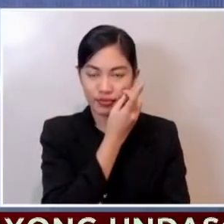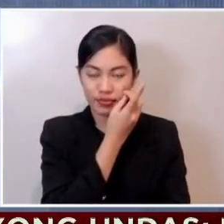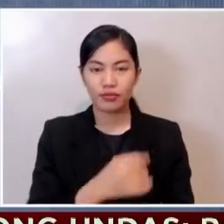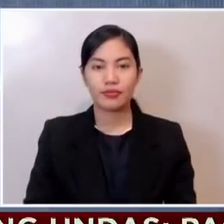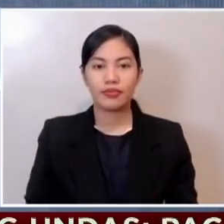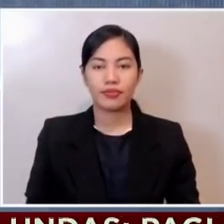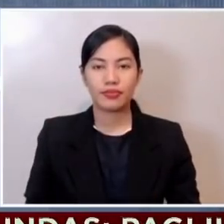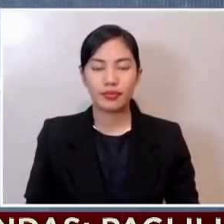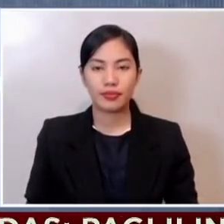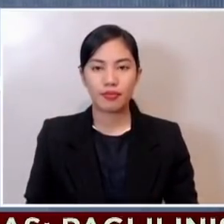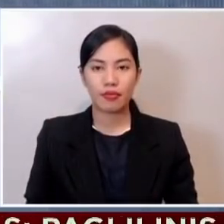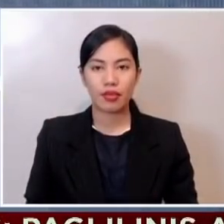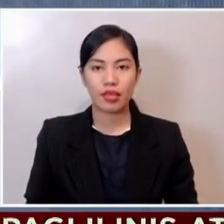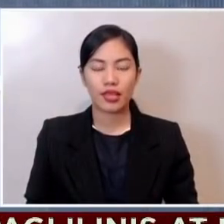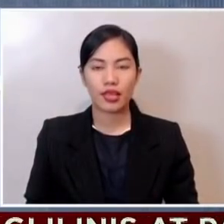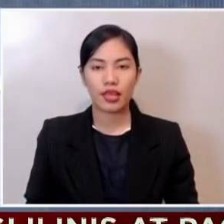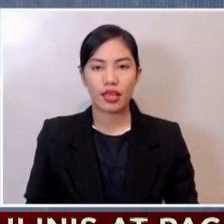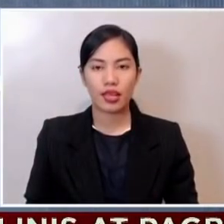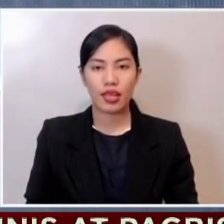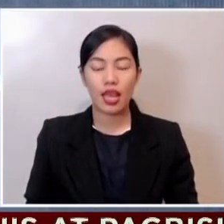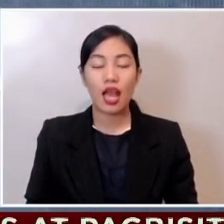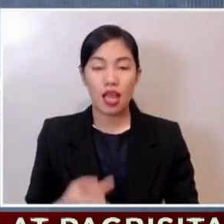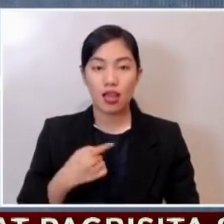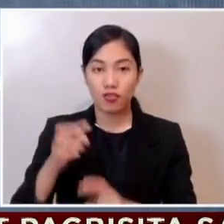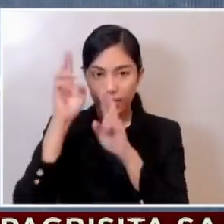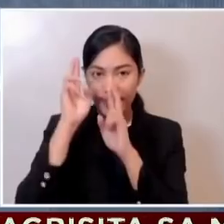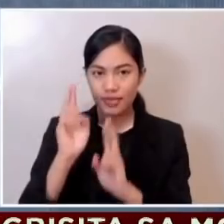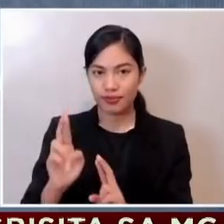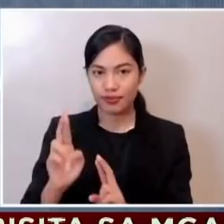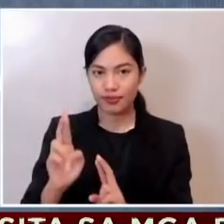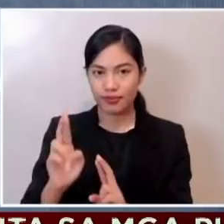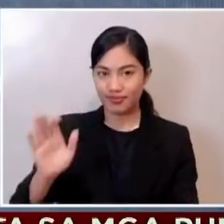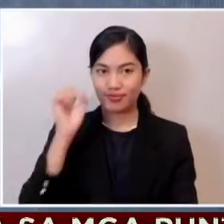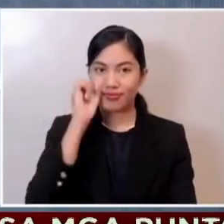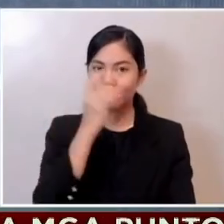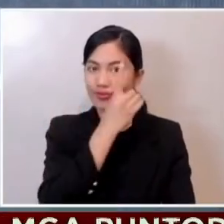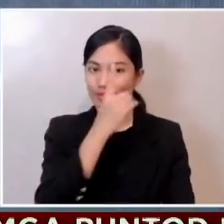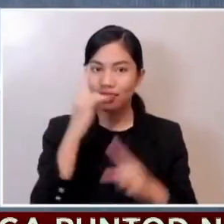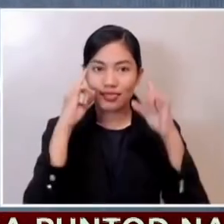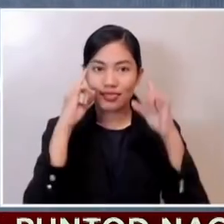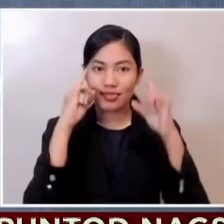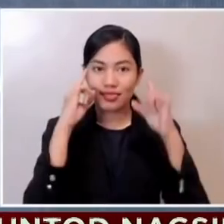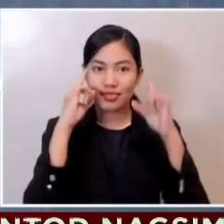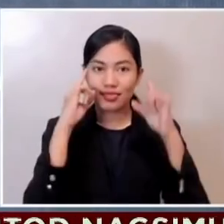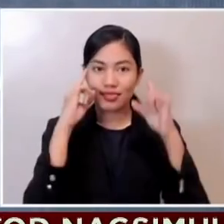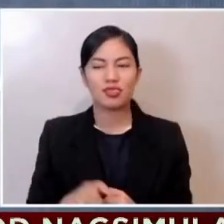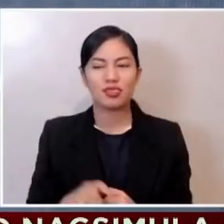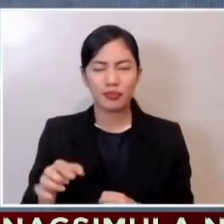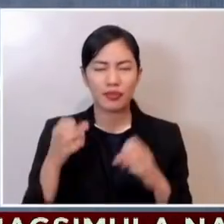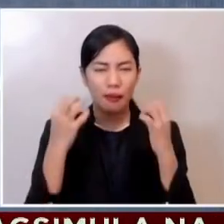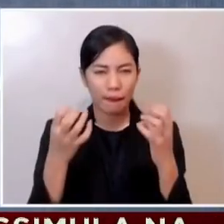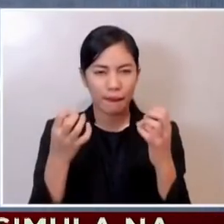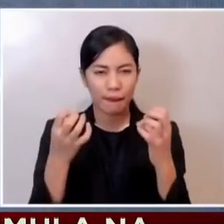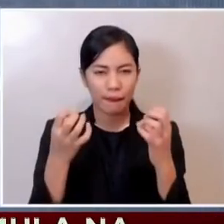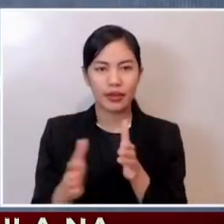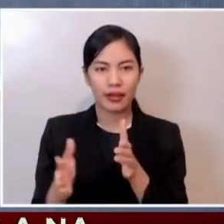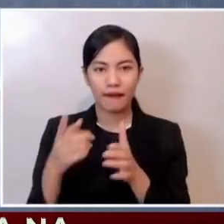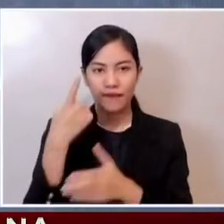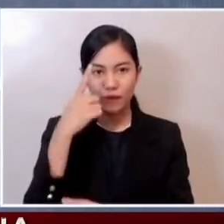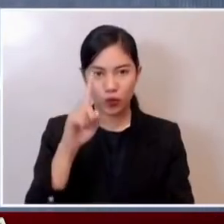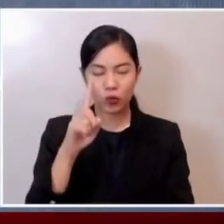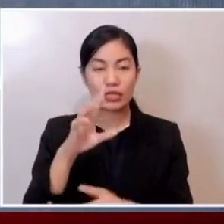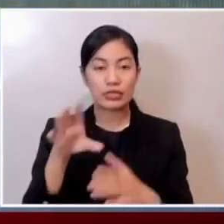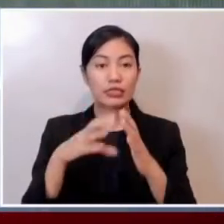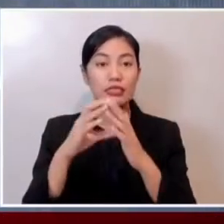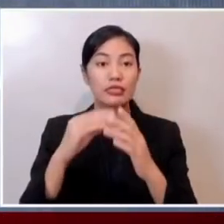nirerespeto po natin yung kanyang desisyon. At alam ko marami po siyang gusto pang gawin, no? Para sa kanilang syudad. So pagtapos